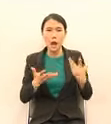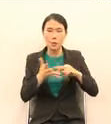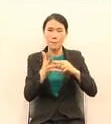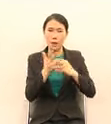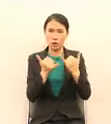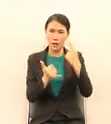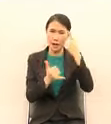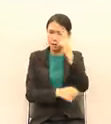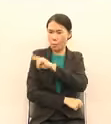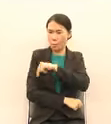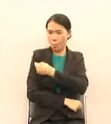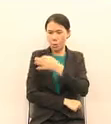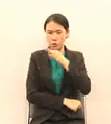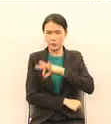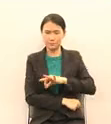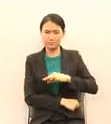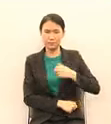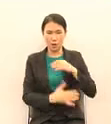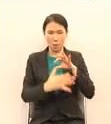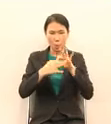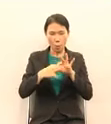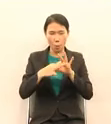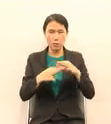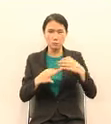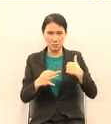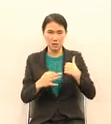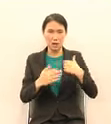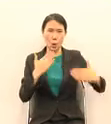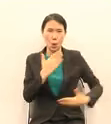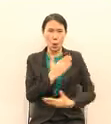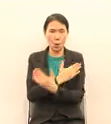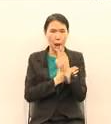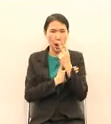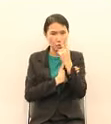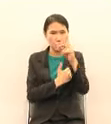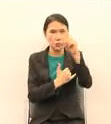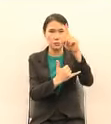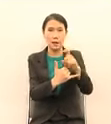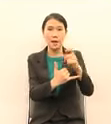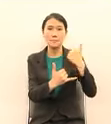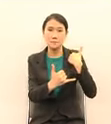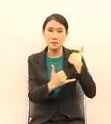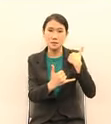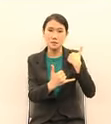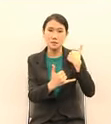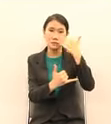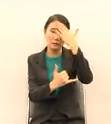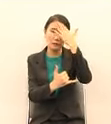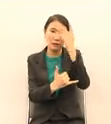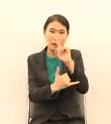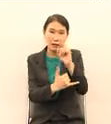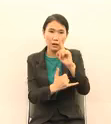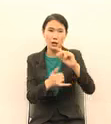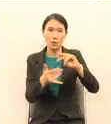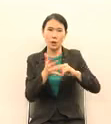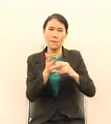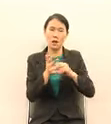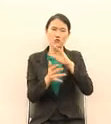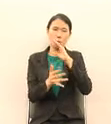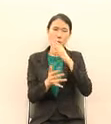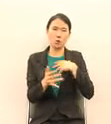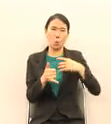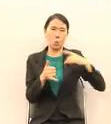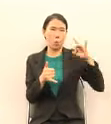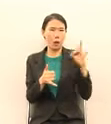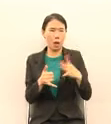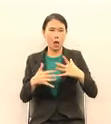เป็นห่วงนะครับเพราะว่าอันนี้ถือว่าเป็นปัจจัยเสี่ยงต่อการเสียชีวิตเพราะว่าเสี่ยงต่อก็คือต่อการมีอาการรุน